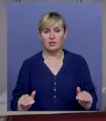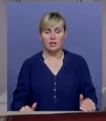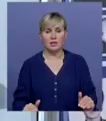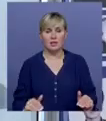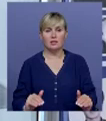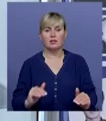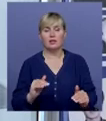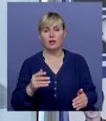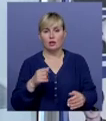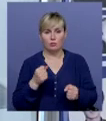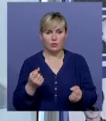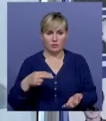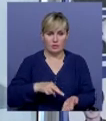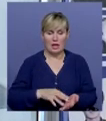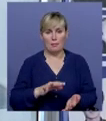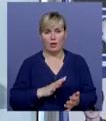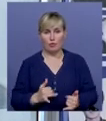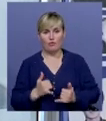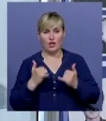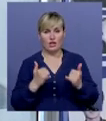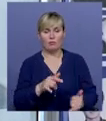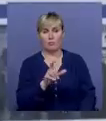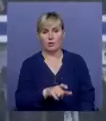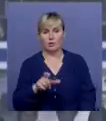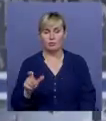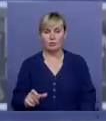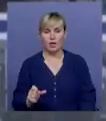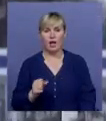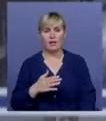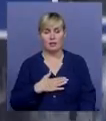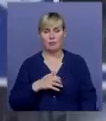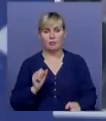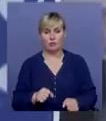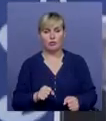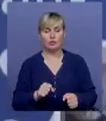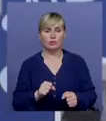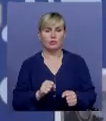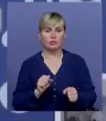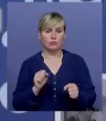прочно встали на ноги и были уважаемыми людьми. Она, можно считать,